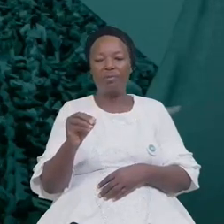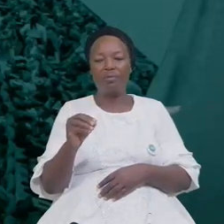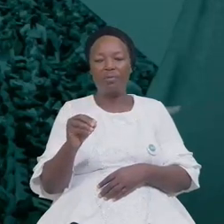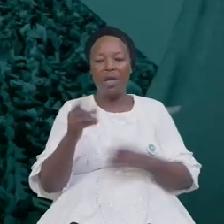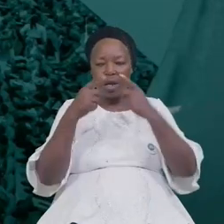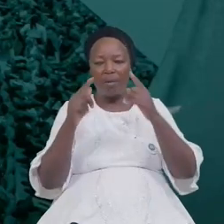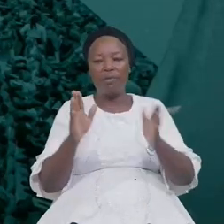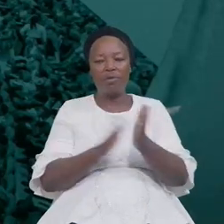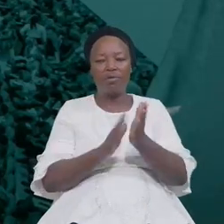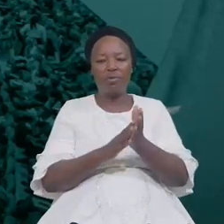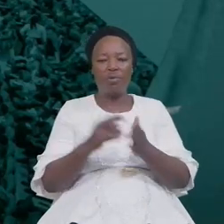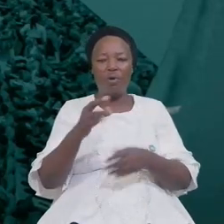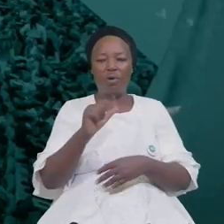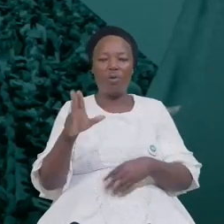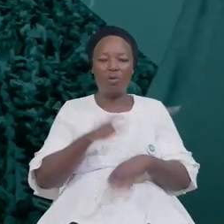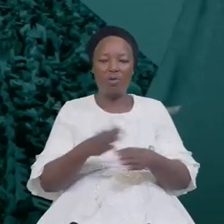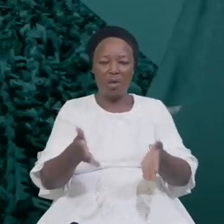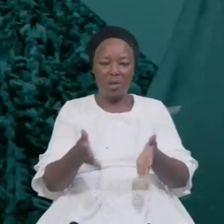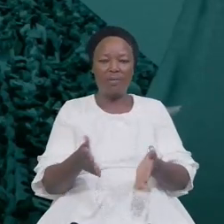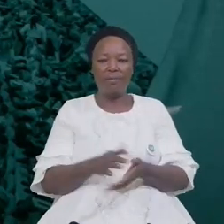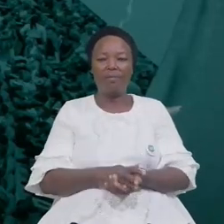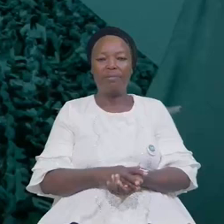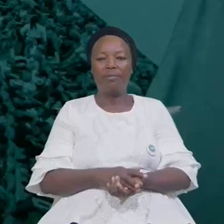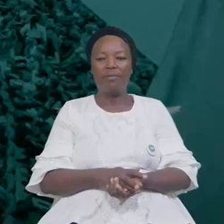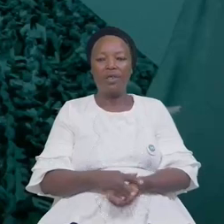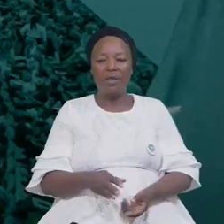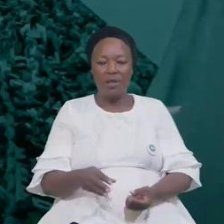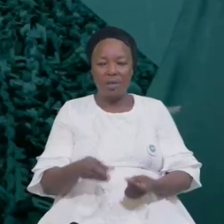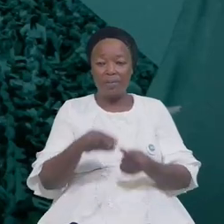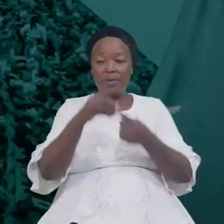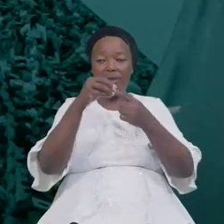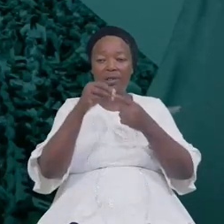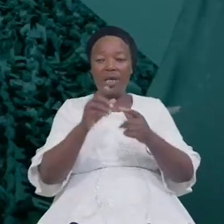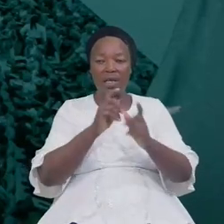le déjeuner avec Jésus. Et il y a un paquet spécial